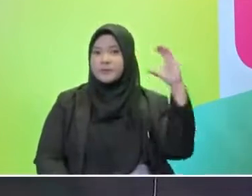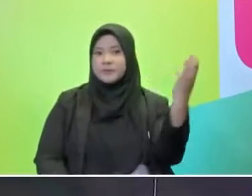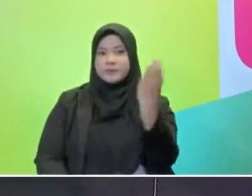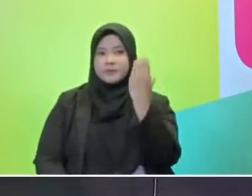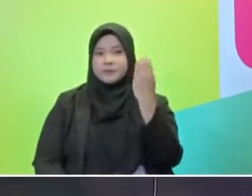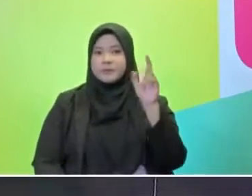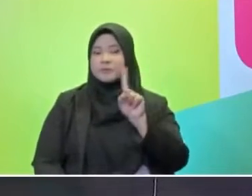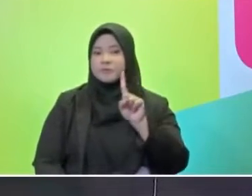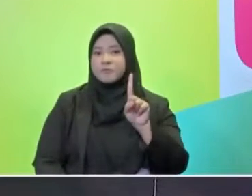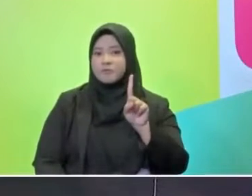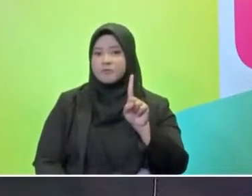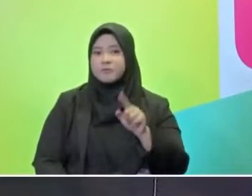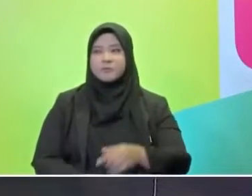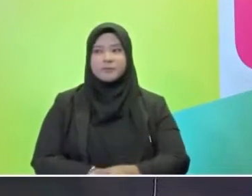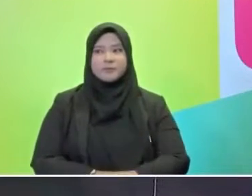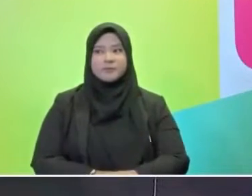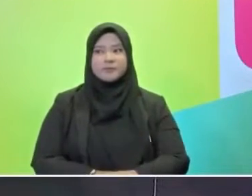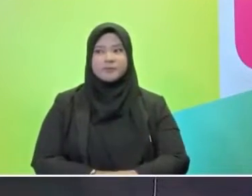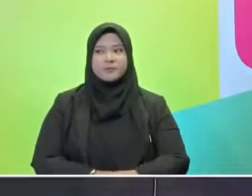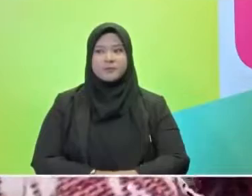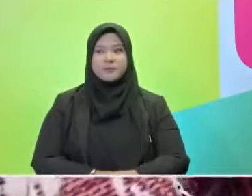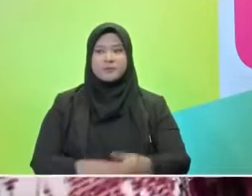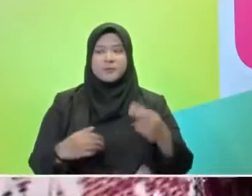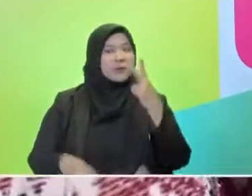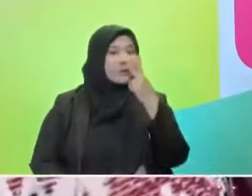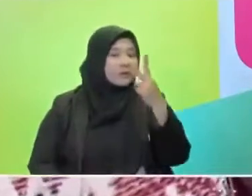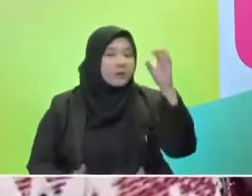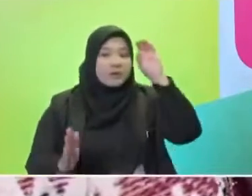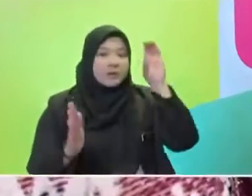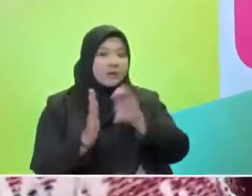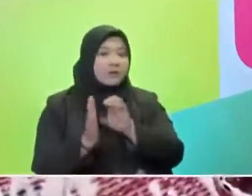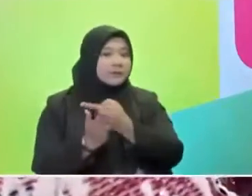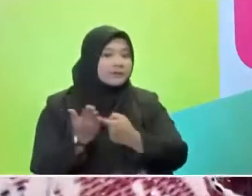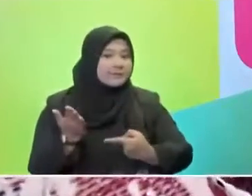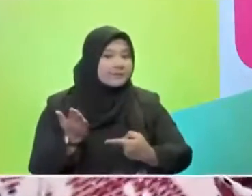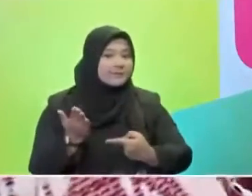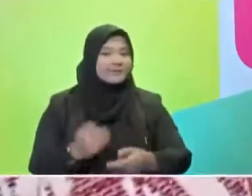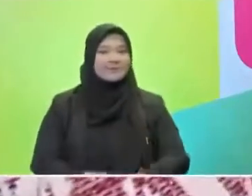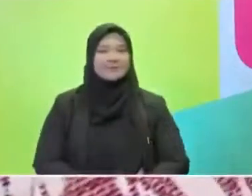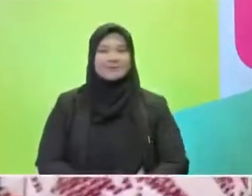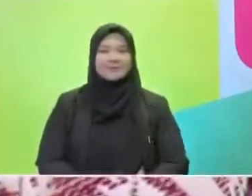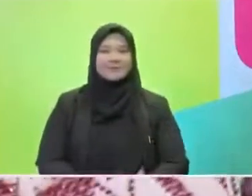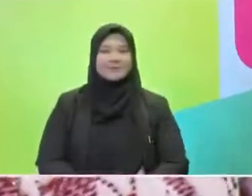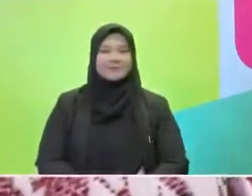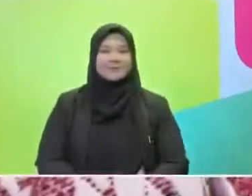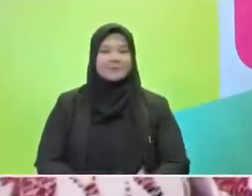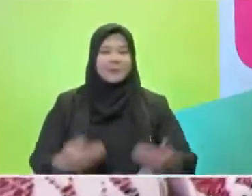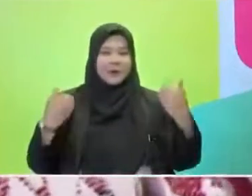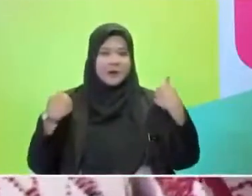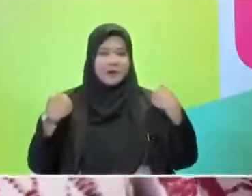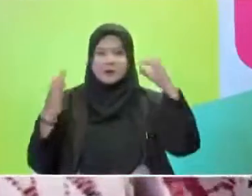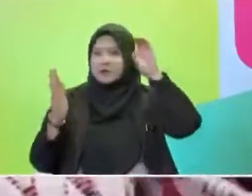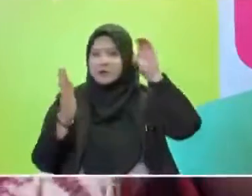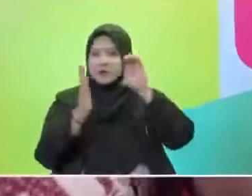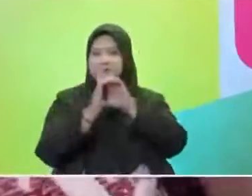murid-murid? Yang ini ke? Betul ke yang ini? Kawan-kawan di rumah. Nampak ada orang pakai topi warna merah,